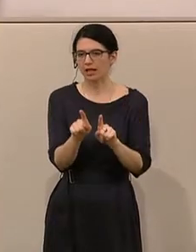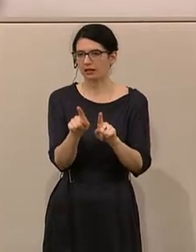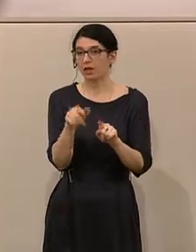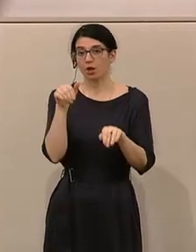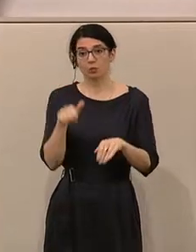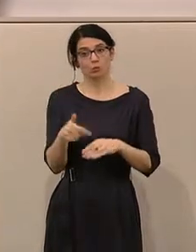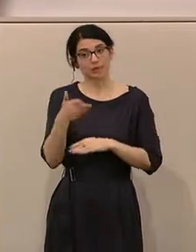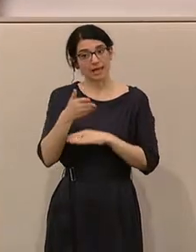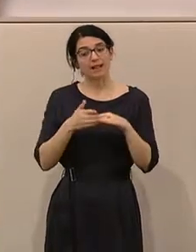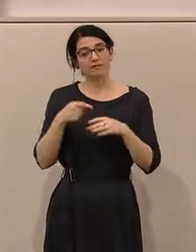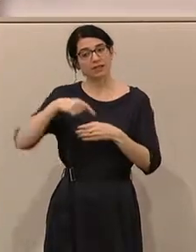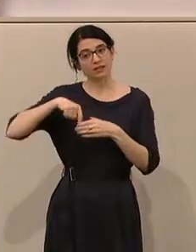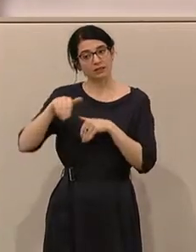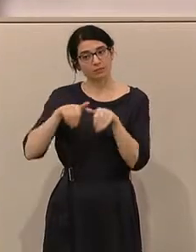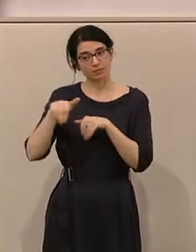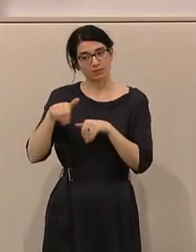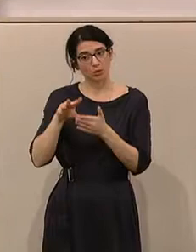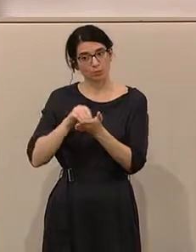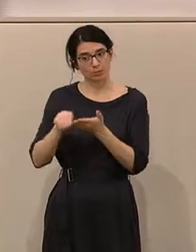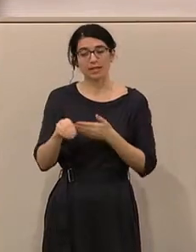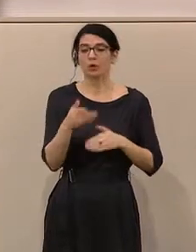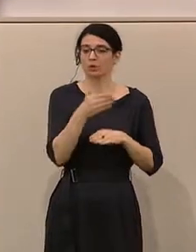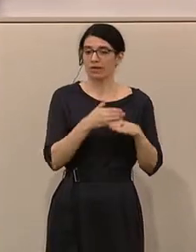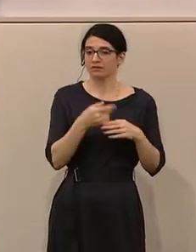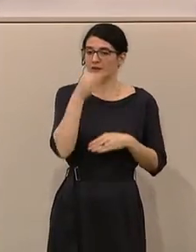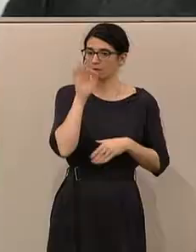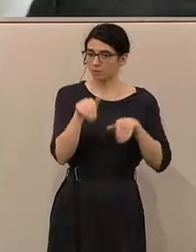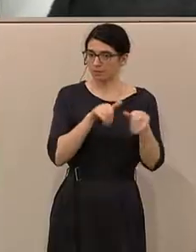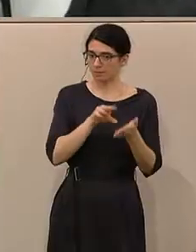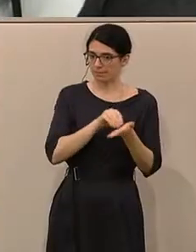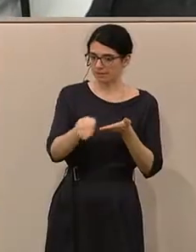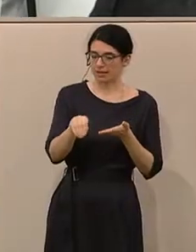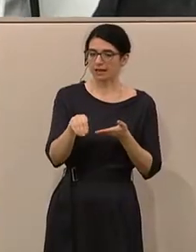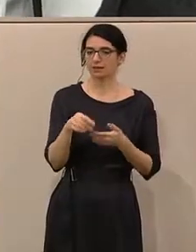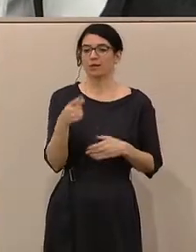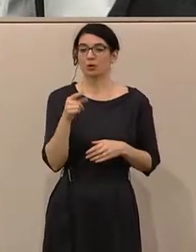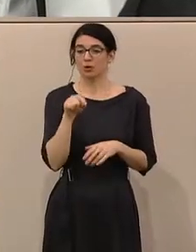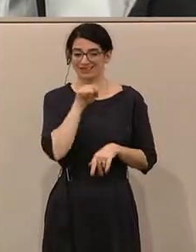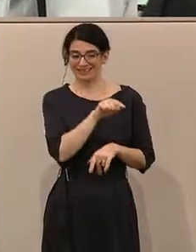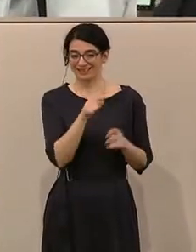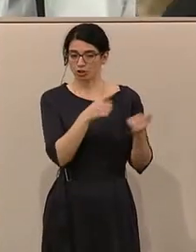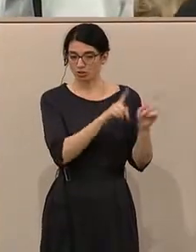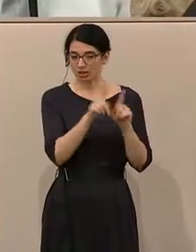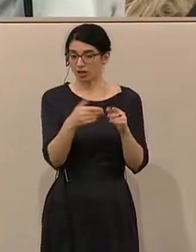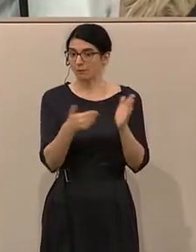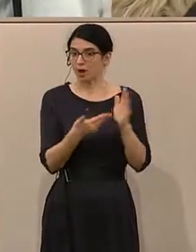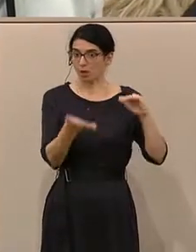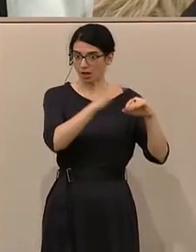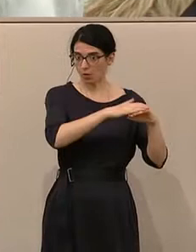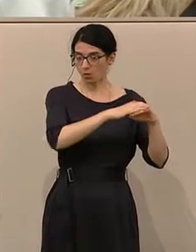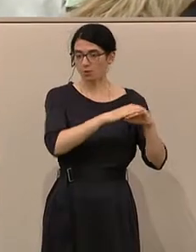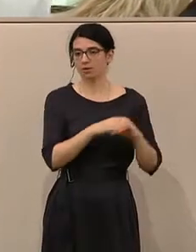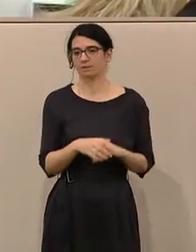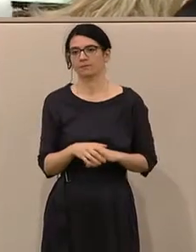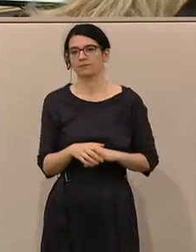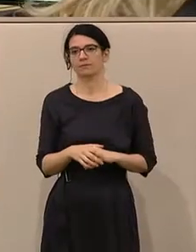vom Innenministerium, zur Hälfte vom Frauenministerium finanziert werden, die brauchen eine Erhöhung. Aber auf der anderen